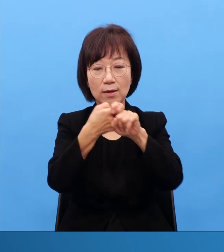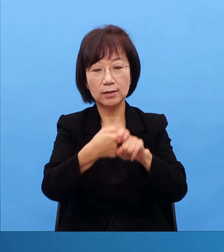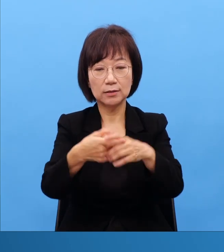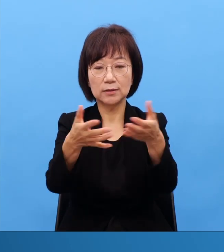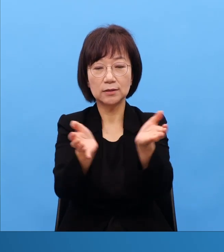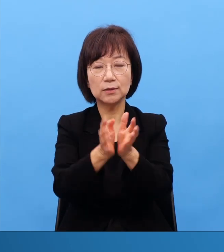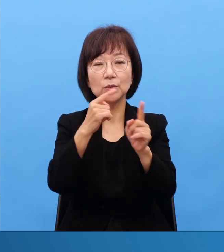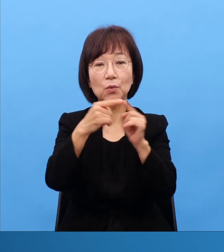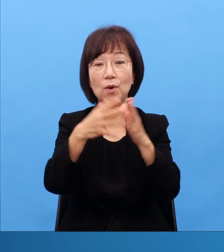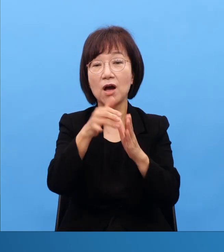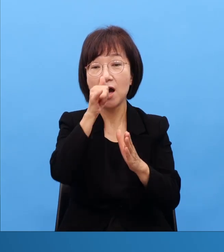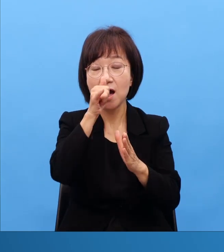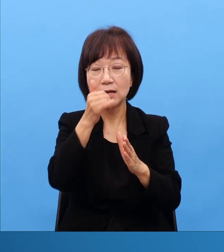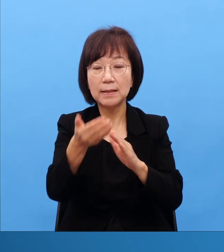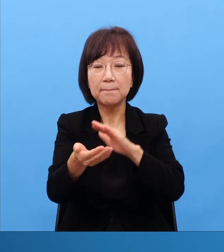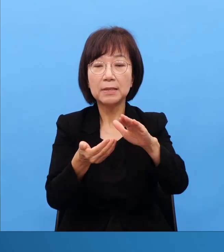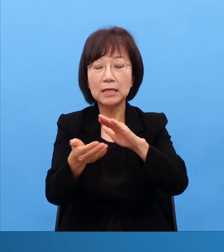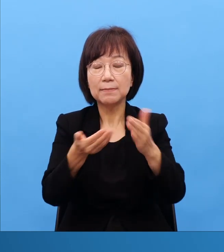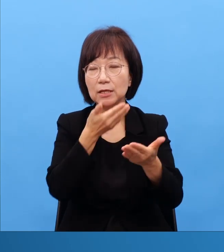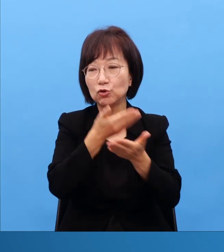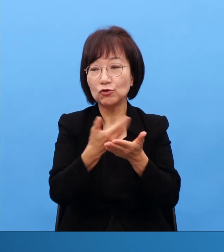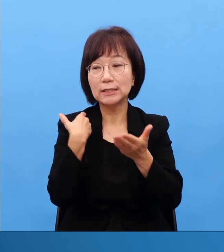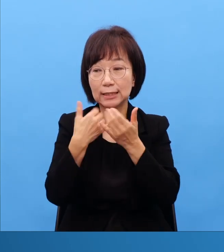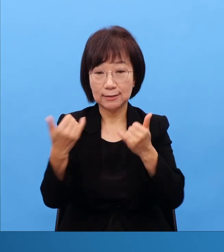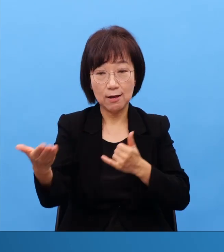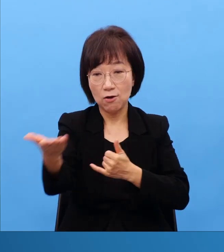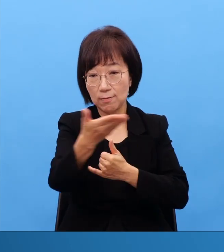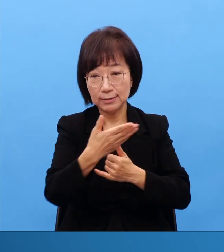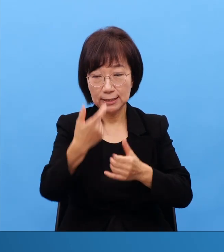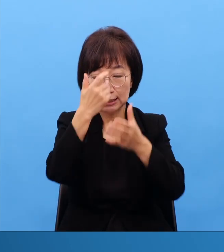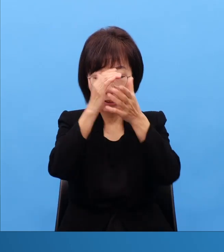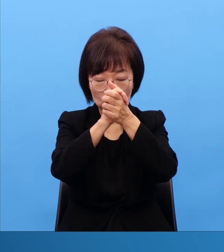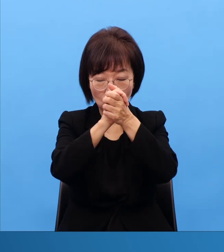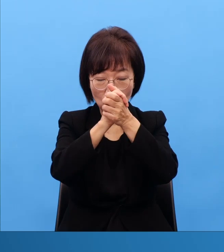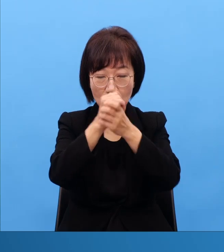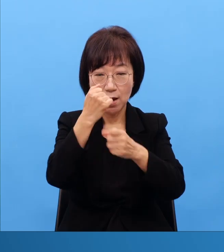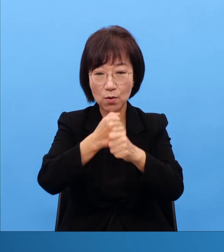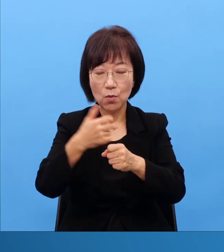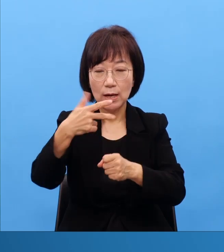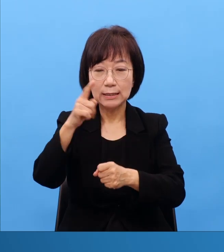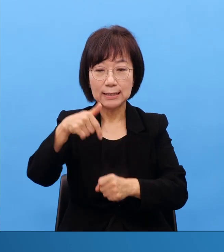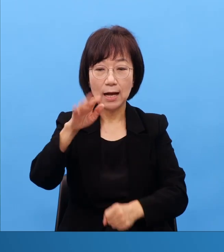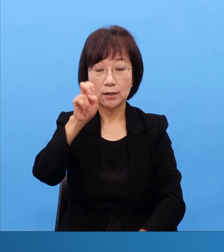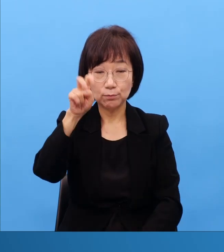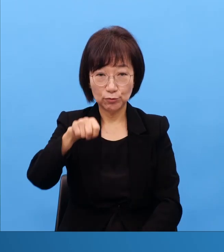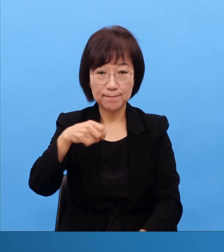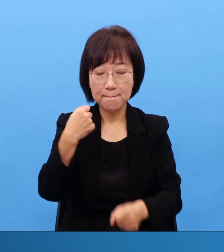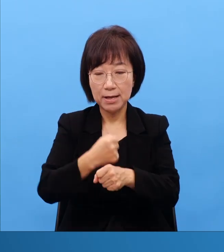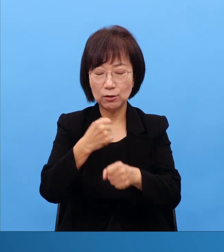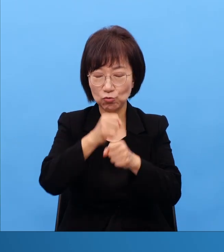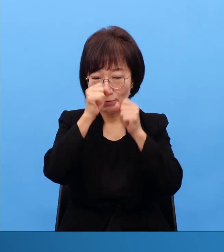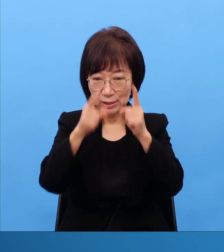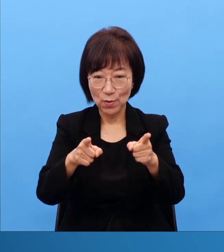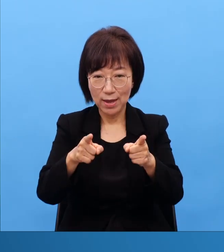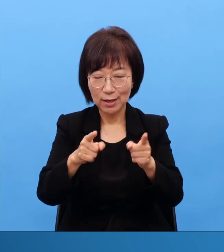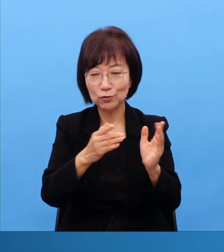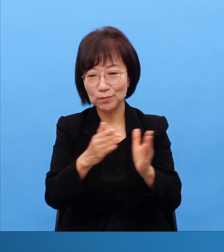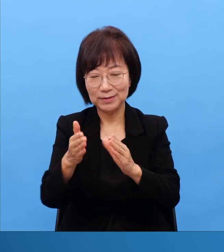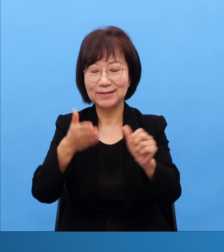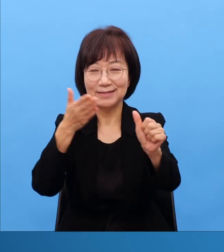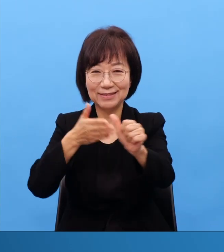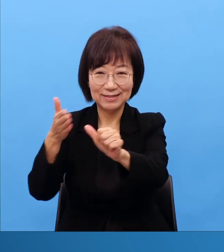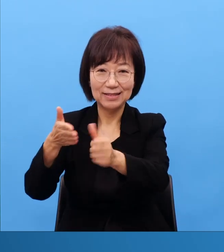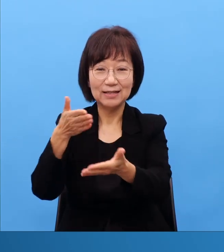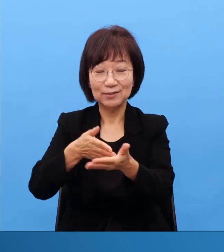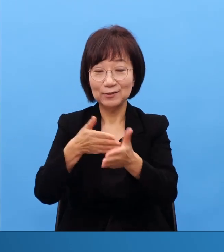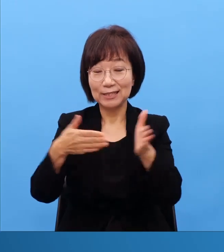중직자들은 미리 기도로 준비하며 중직자의 작품 만들 기회의 시간 누리시기 바랍니다. 뉴스를 마칩니다.